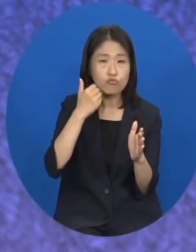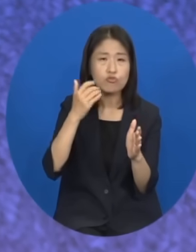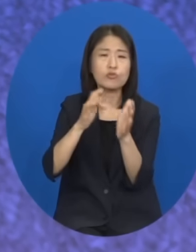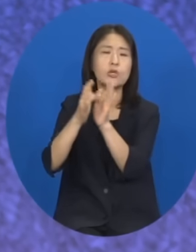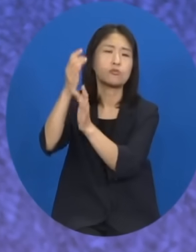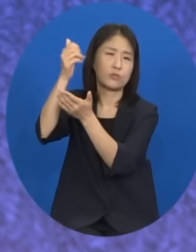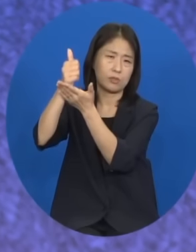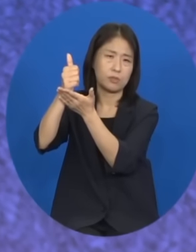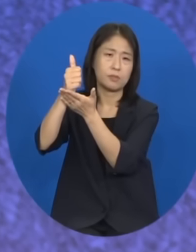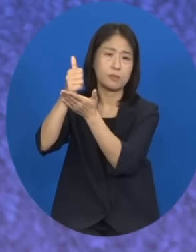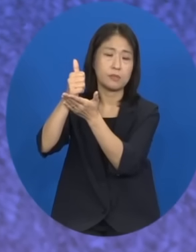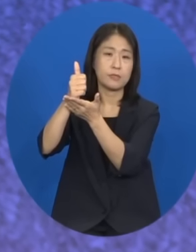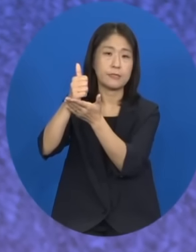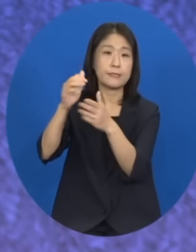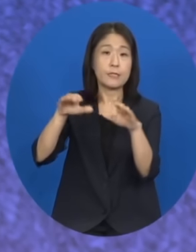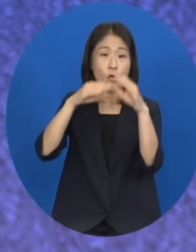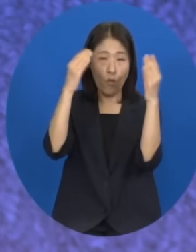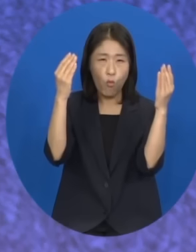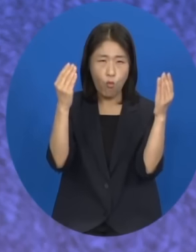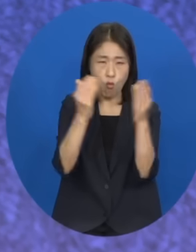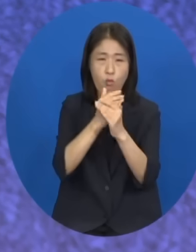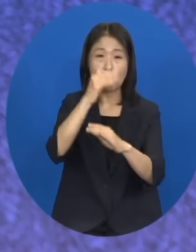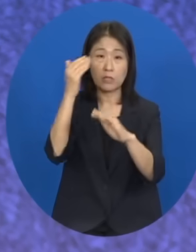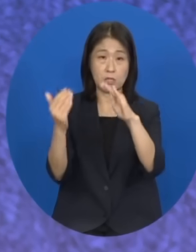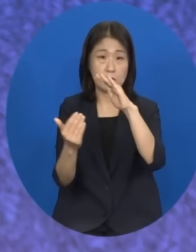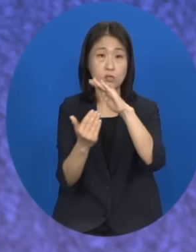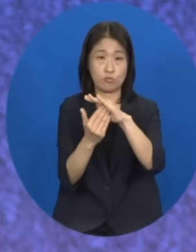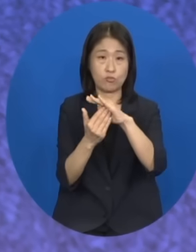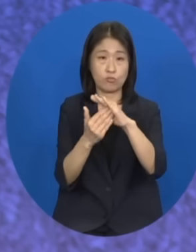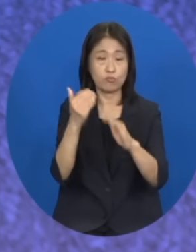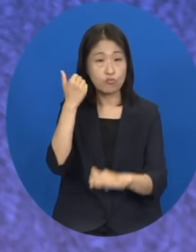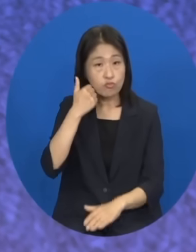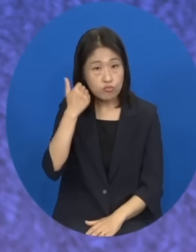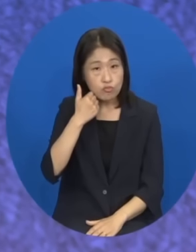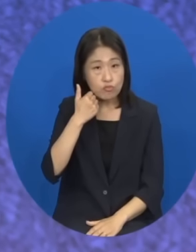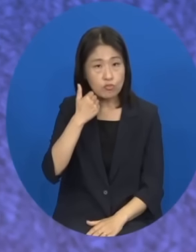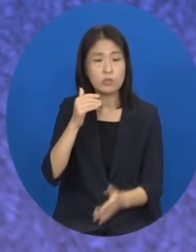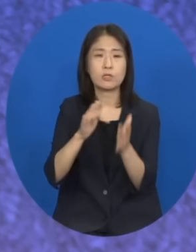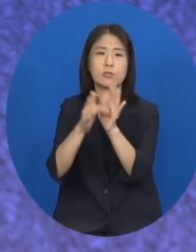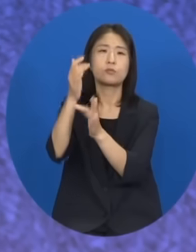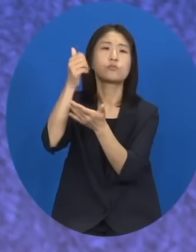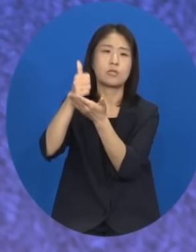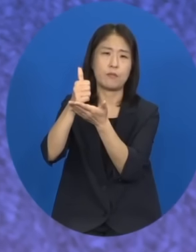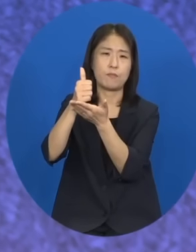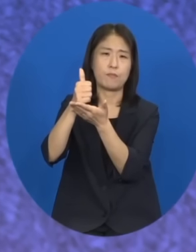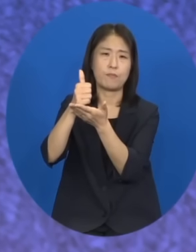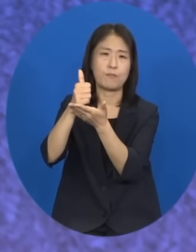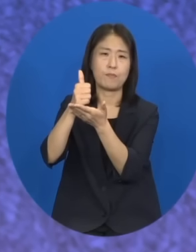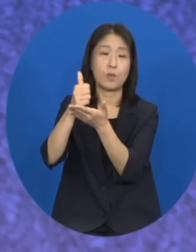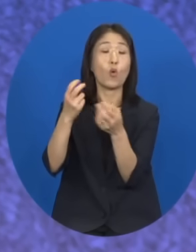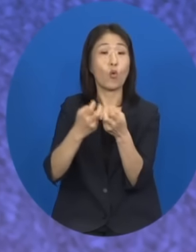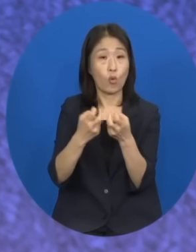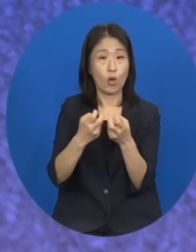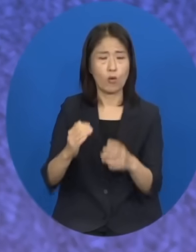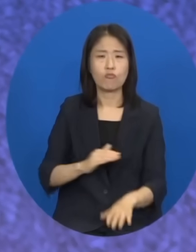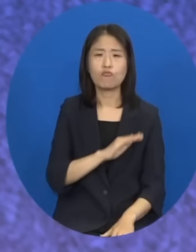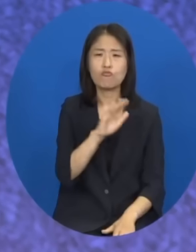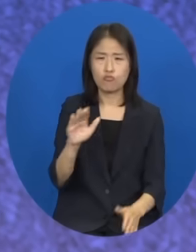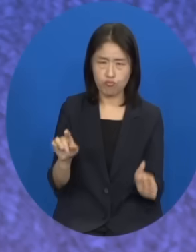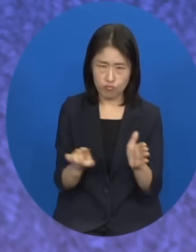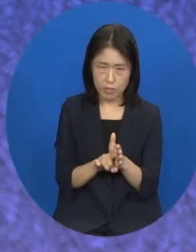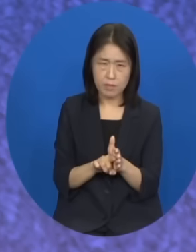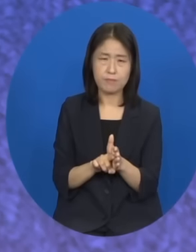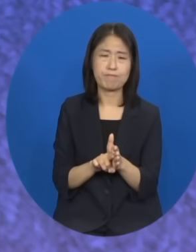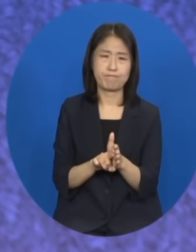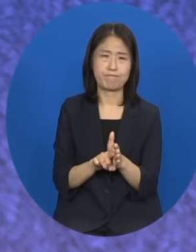그것을 온전히 이루실 분도 주님이세요. 우리가 믿으면, 주님이 나와 함께 계신 것을